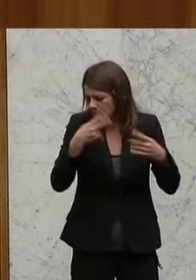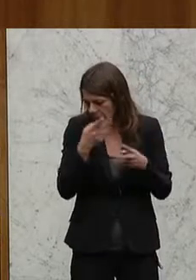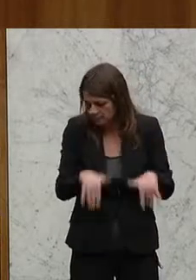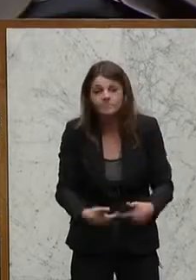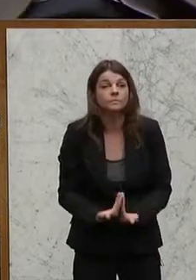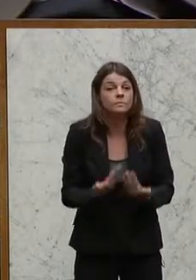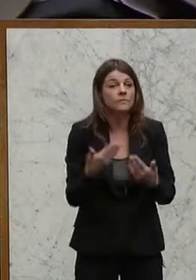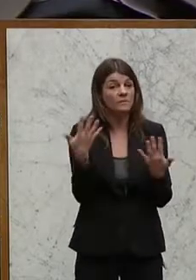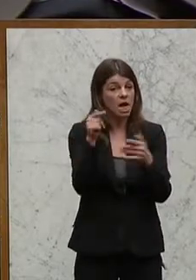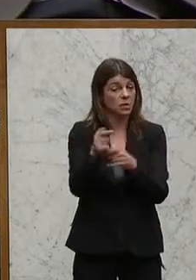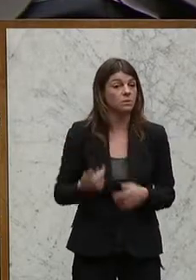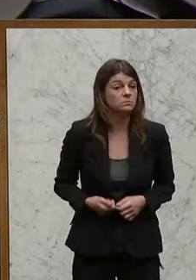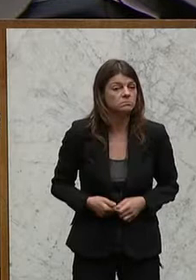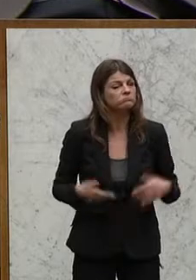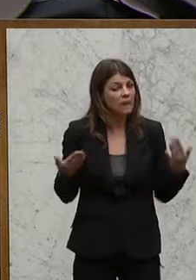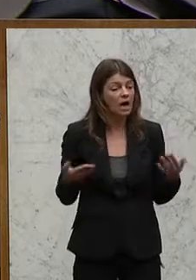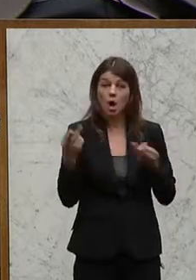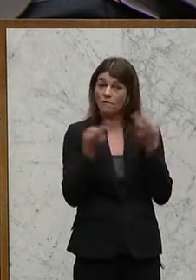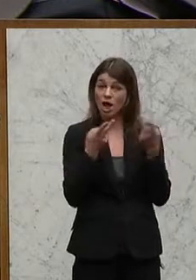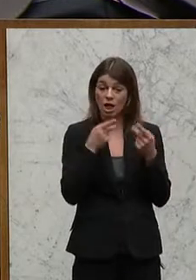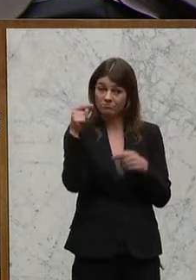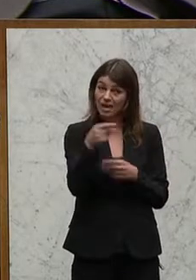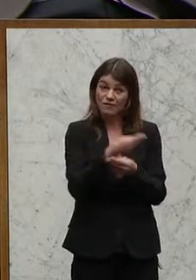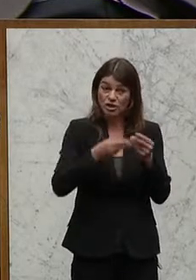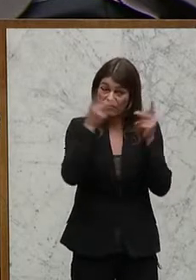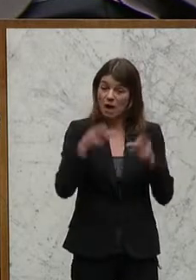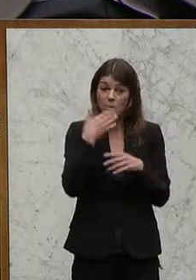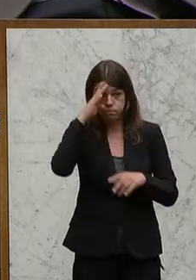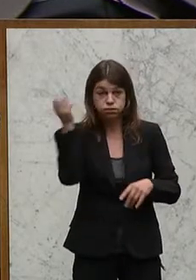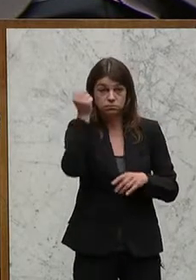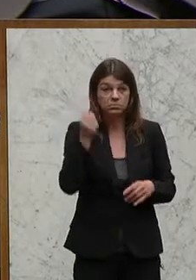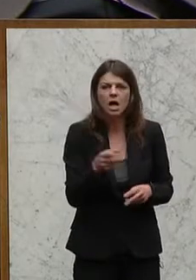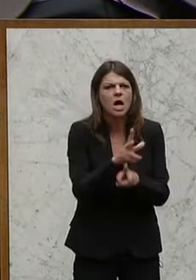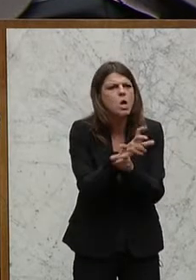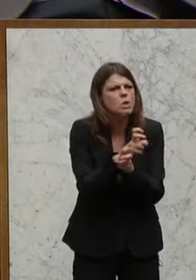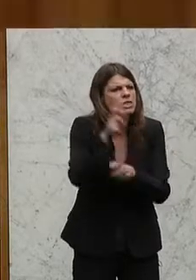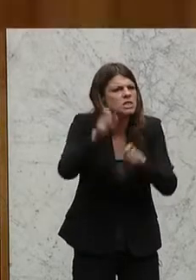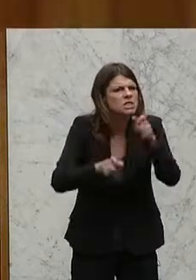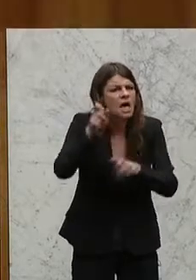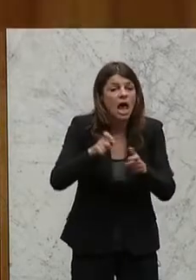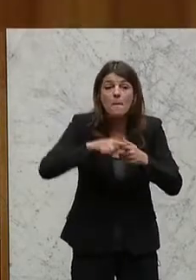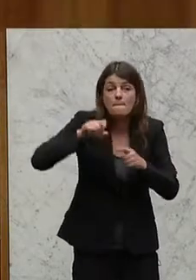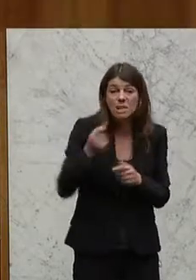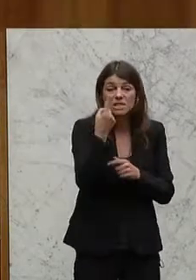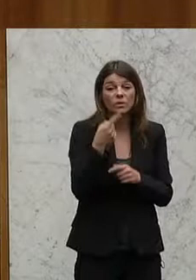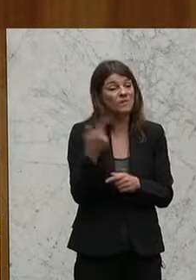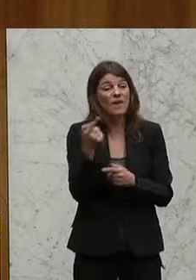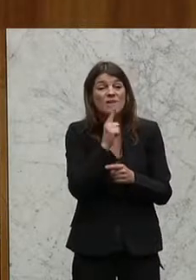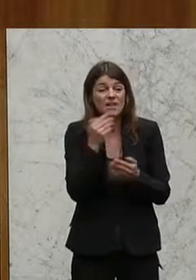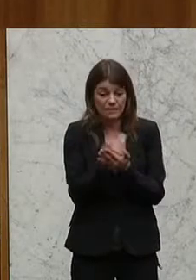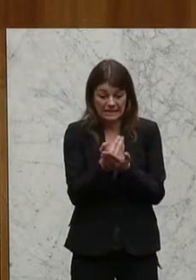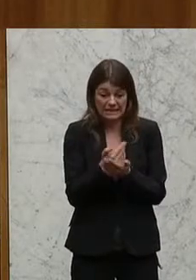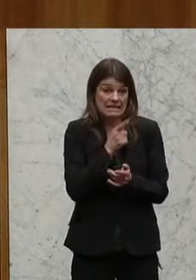sein. Und dort haben Sie wahrscheinlich noch nicht mitbekommen, dass die Österreicher und vor allem jene, die wenig verdienen,